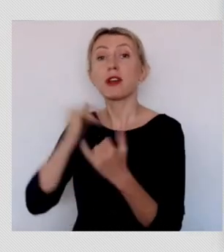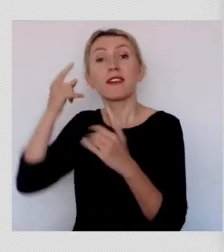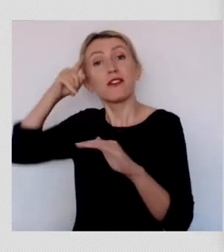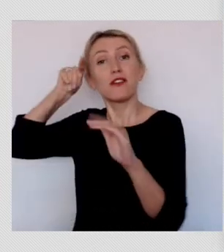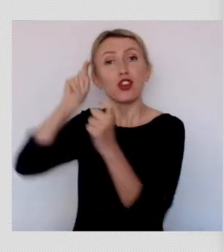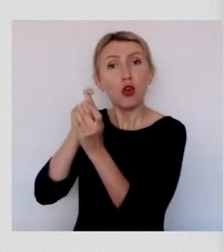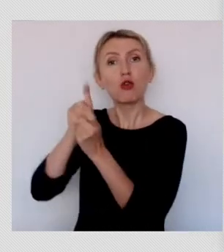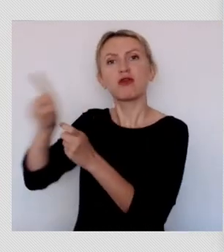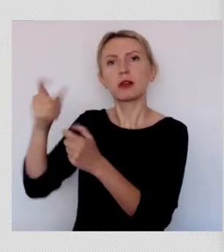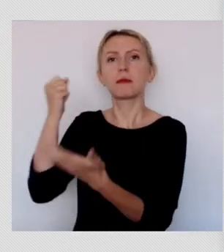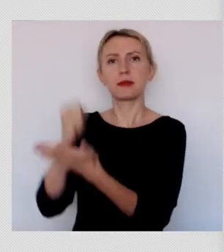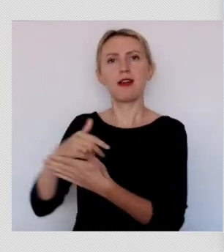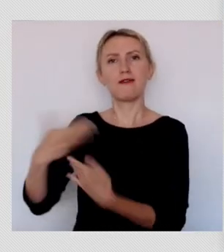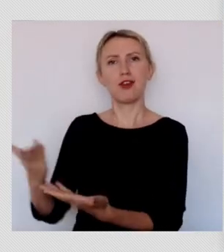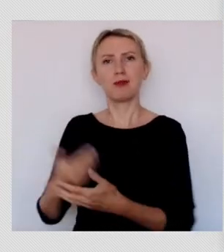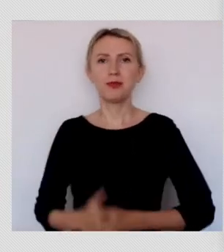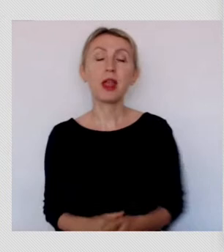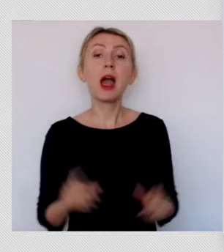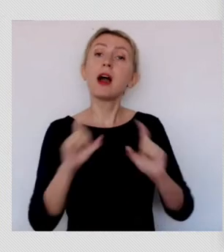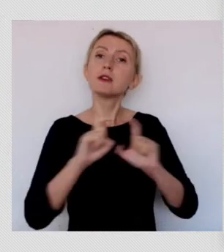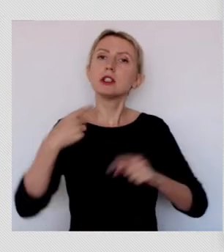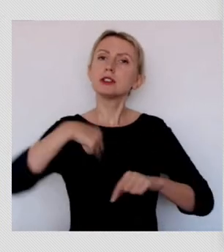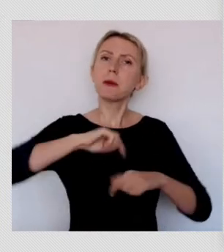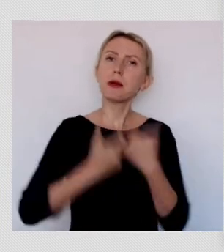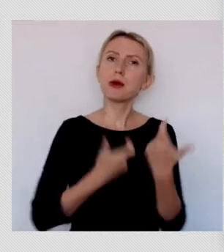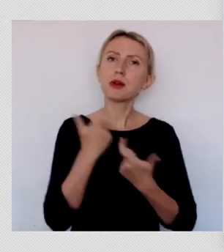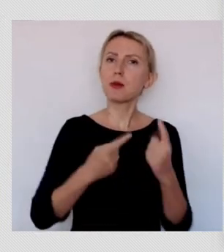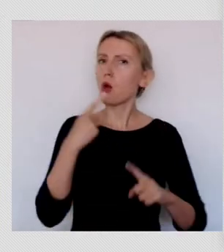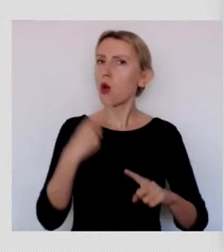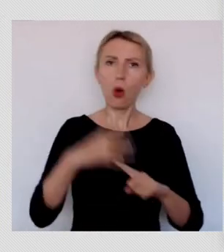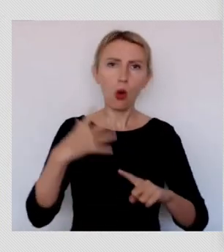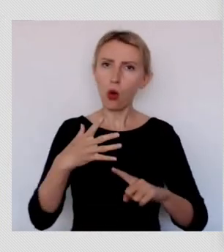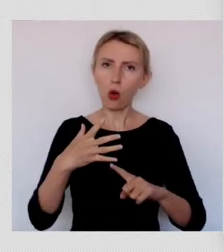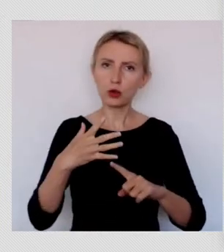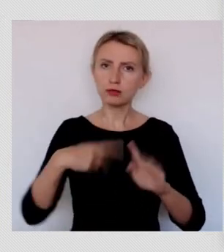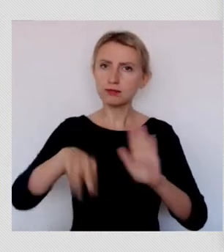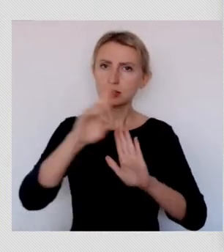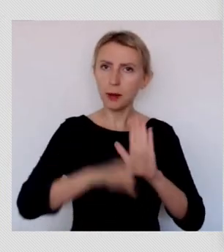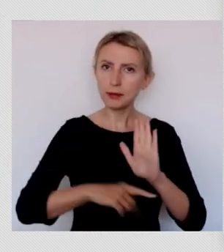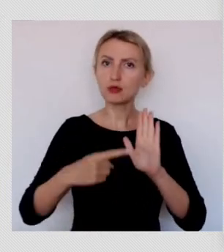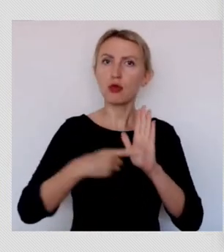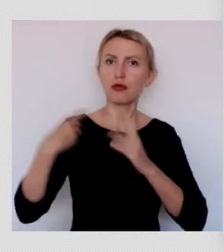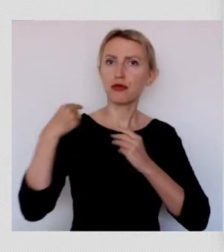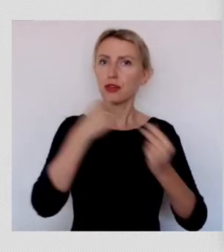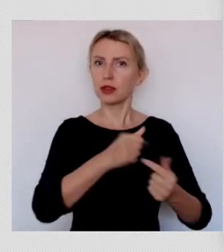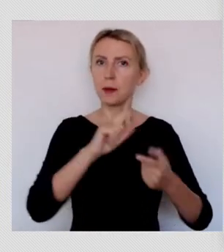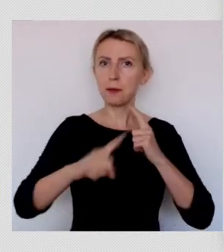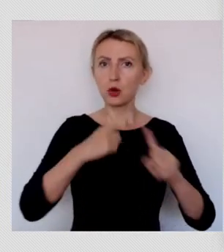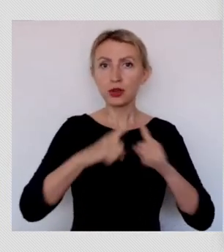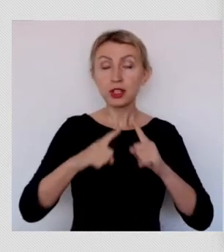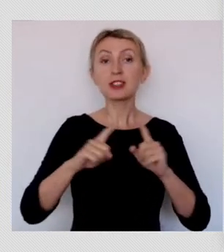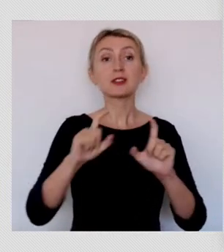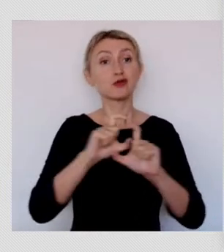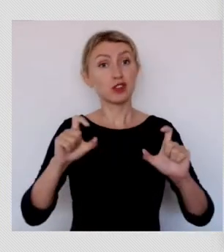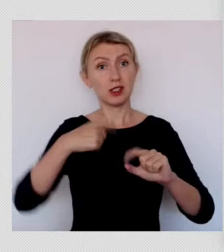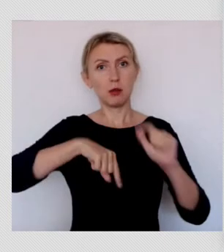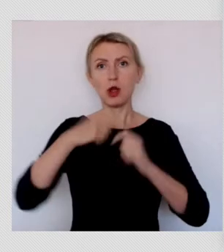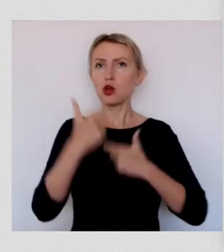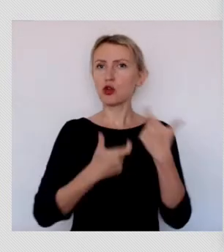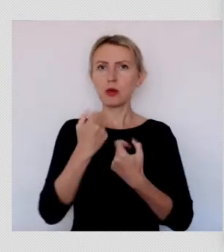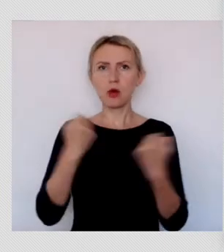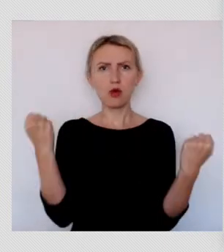zapominać, dlatego że w momencie, kiedy tworzymy bardzo restryktywne przepisy dotyczące finansowania polityki, w momencie, kiedy tworzymy bardzo